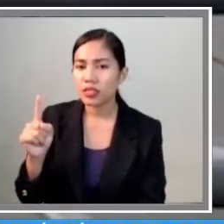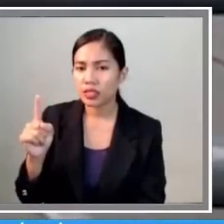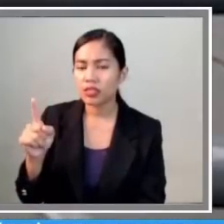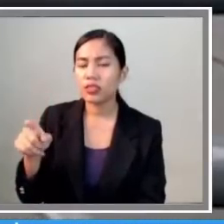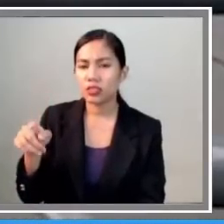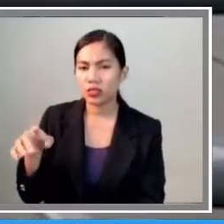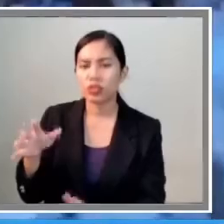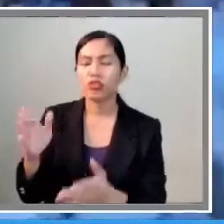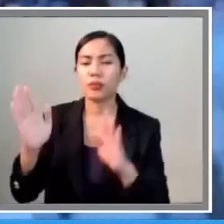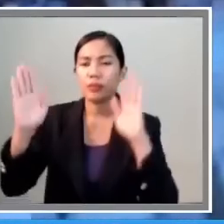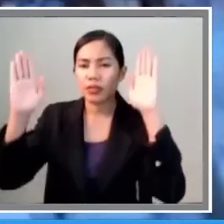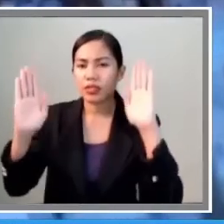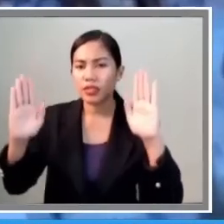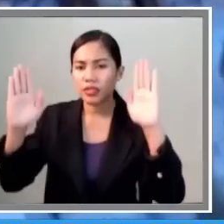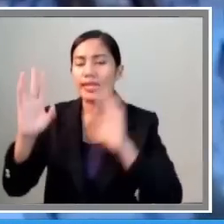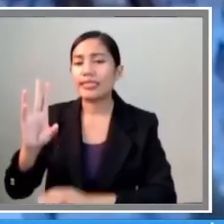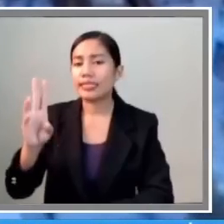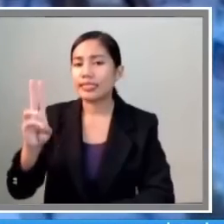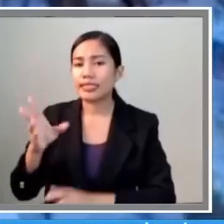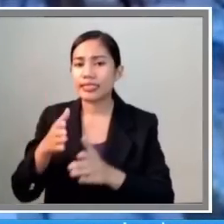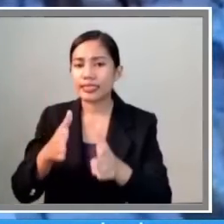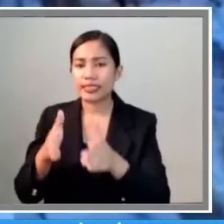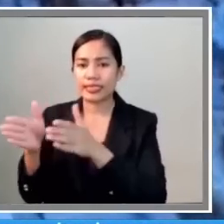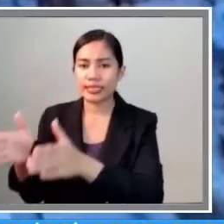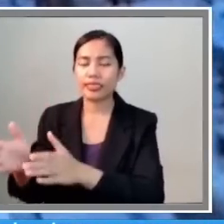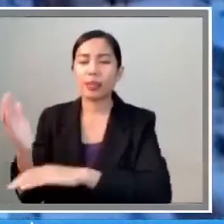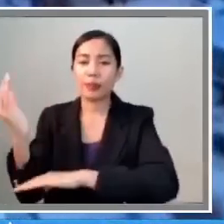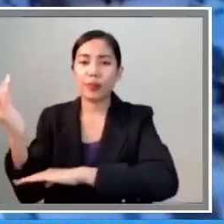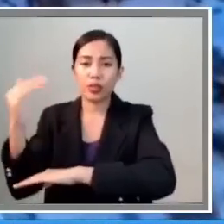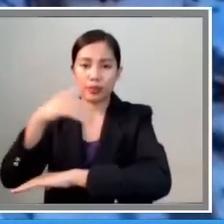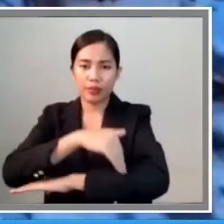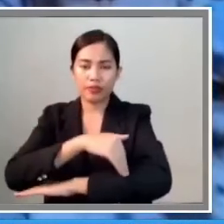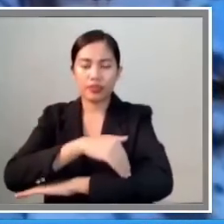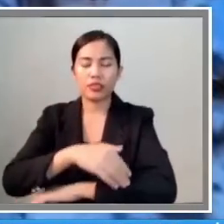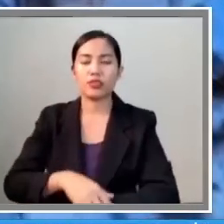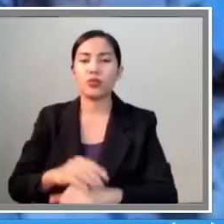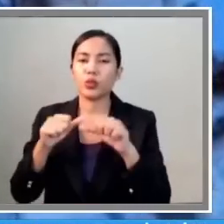Mountain Province. Ongoing po yung ating clearing operations sa